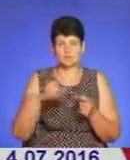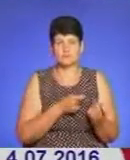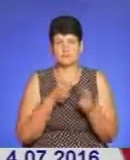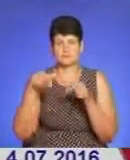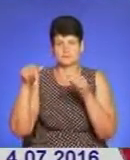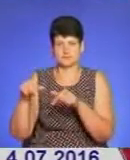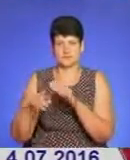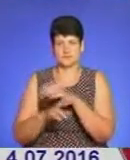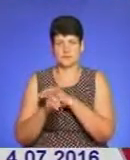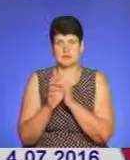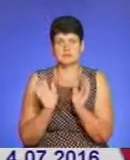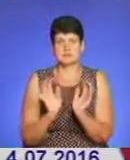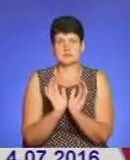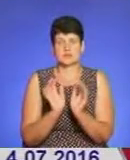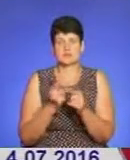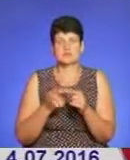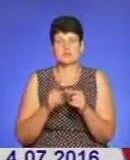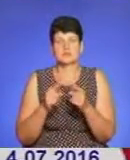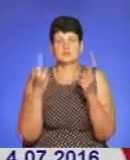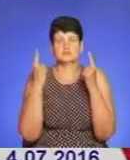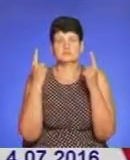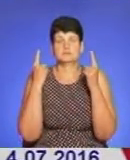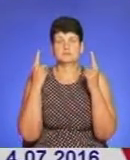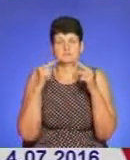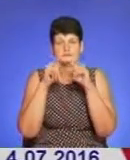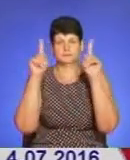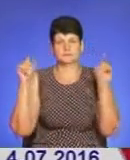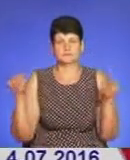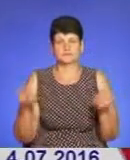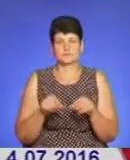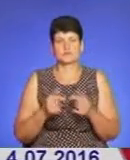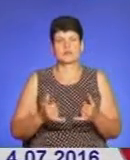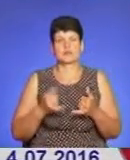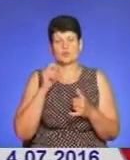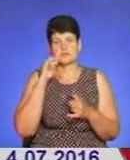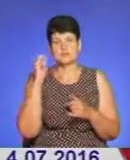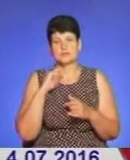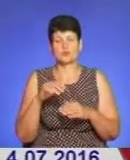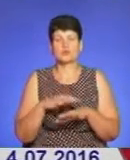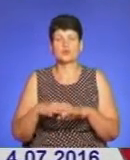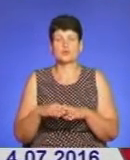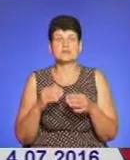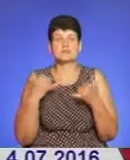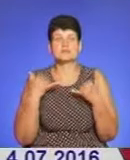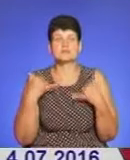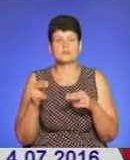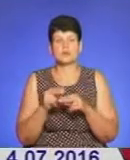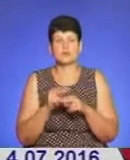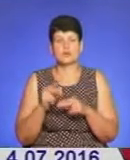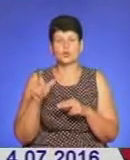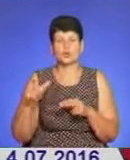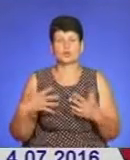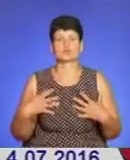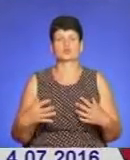собору заради збереження цієї великої святині для українського народу. А за дивовижні зцілення, які творила ця ікона, люди, котрі